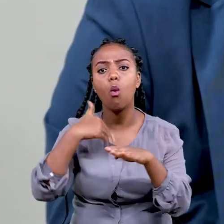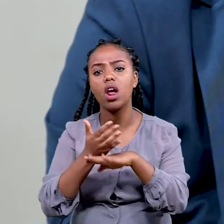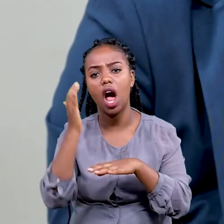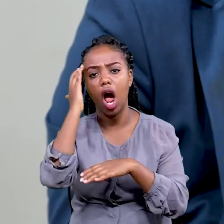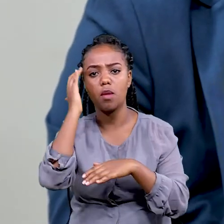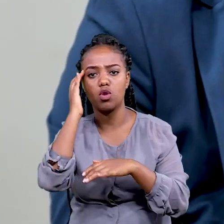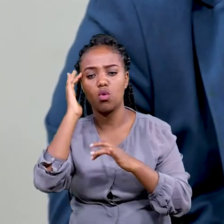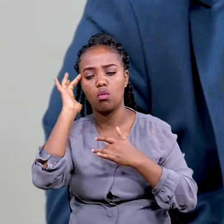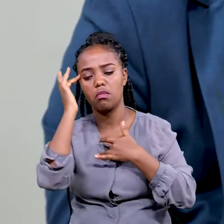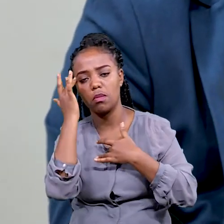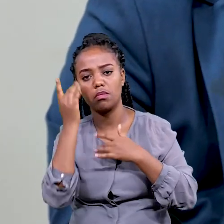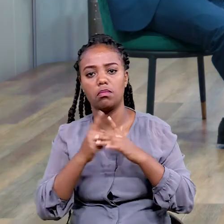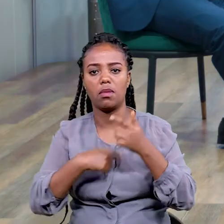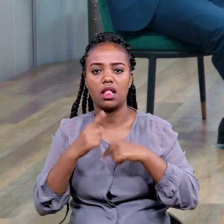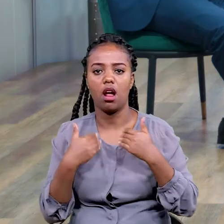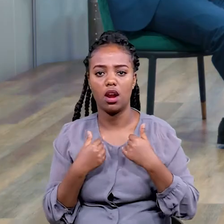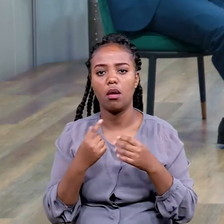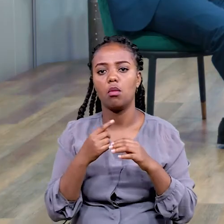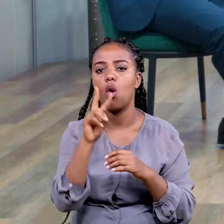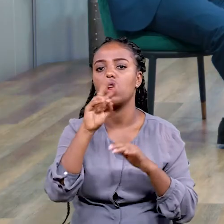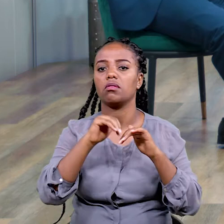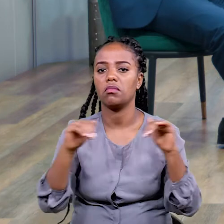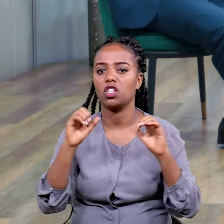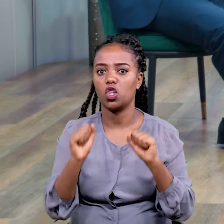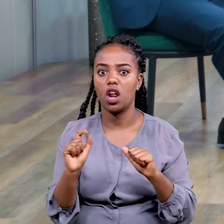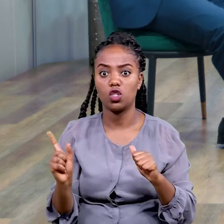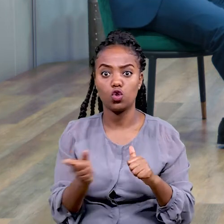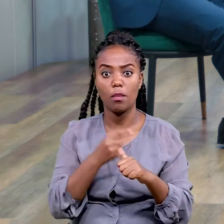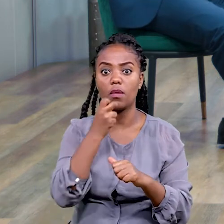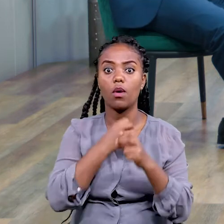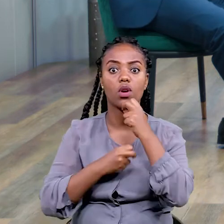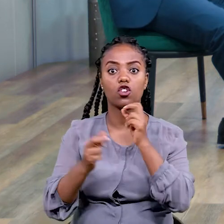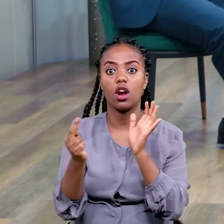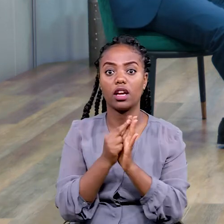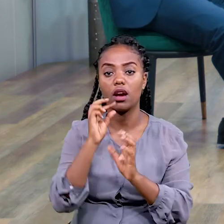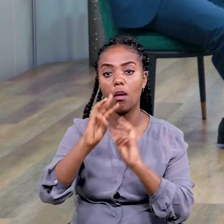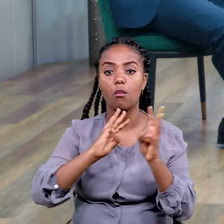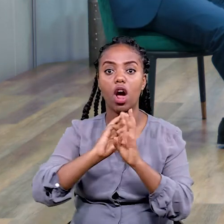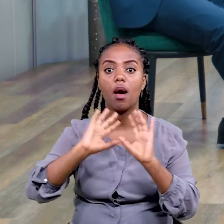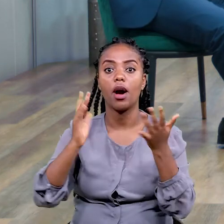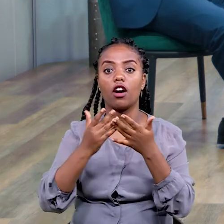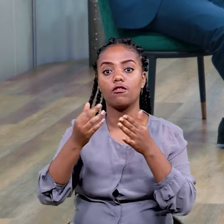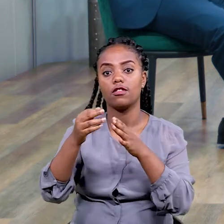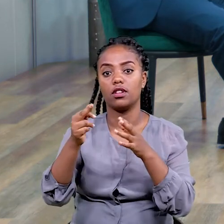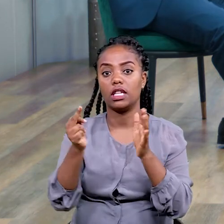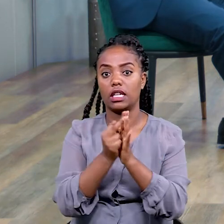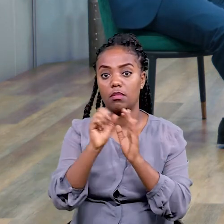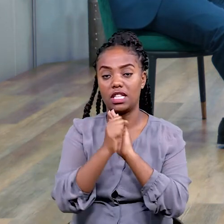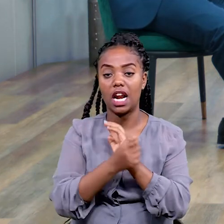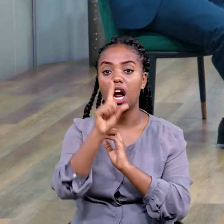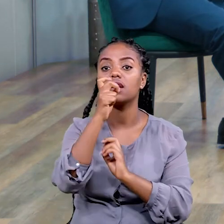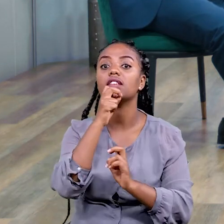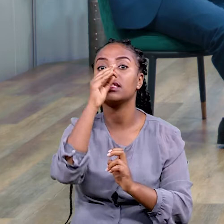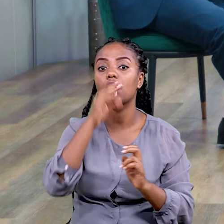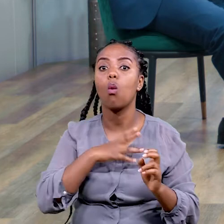የአእምሮ ህመም ዴቨሎፕ የሚያደርጉ ብለን ለመለያየት እንችላለን። ሲጀመር በወንጀል ህጋችን በዓለም አቀፍ መርሆችን መሰረት አንድ ሰው